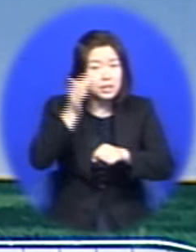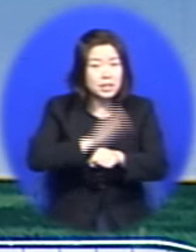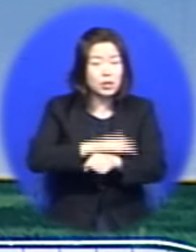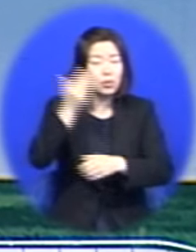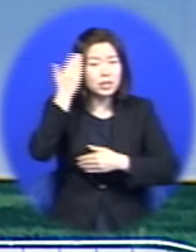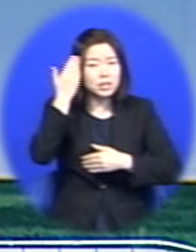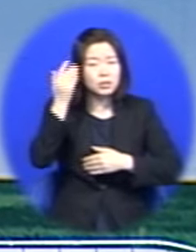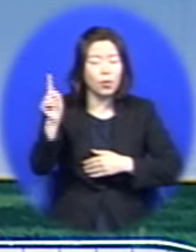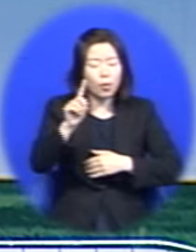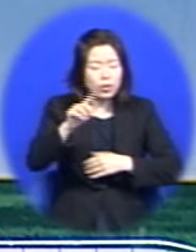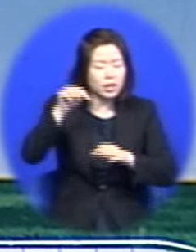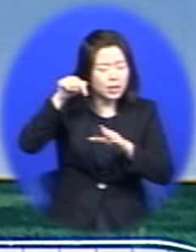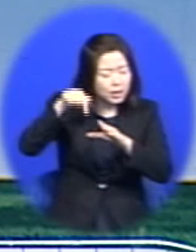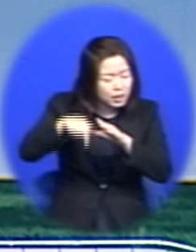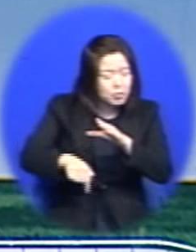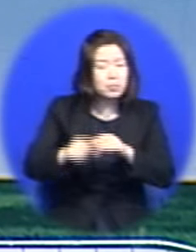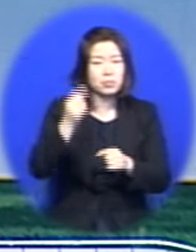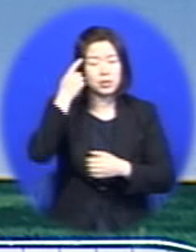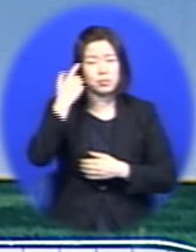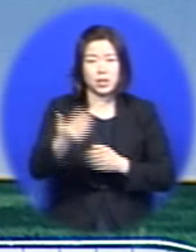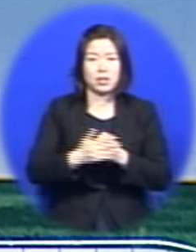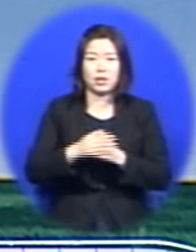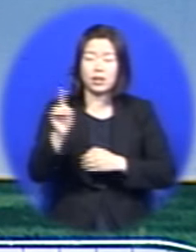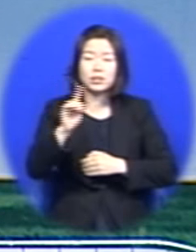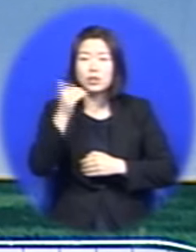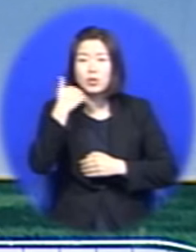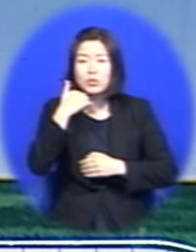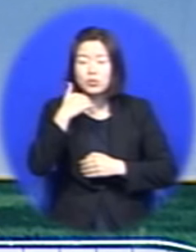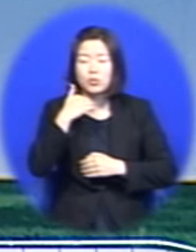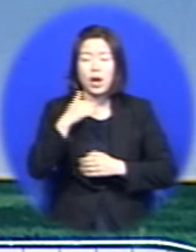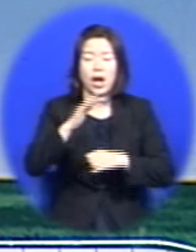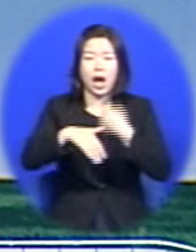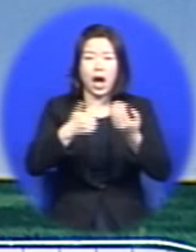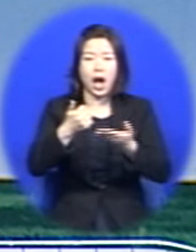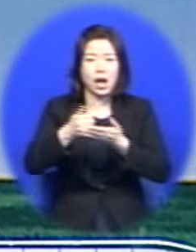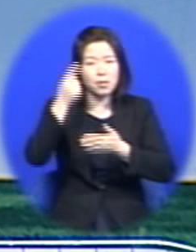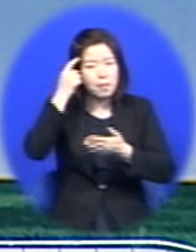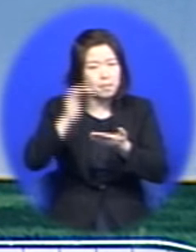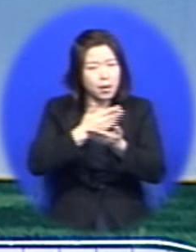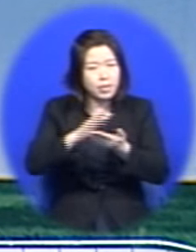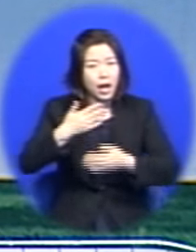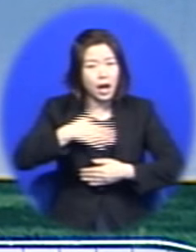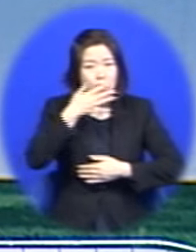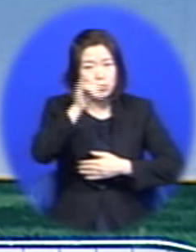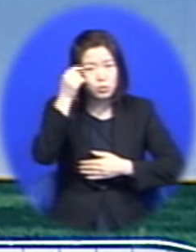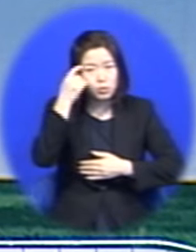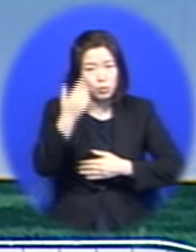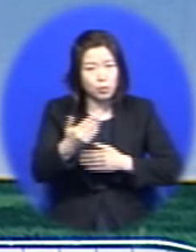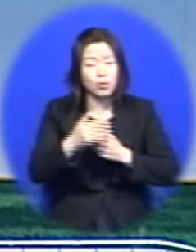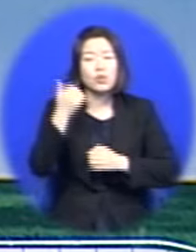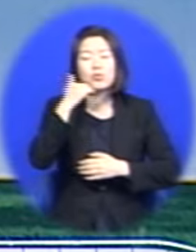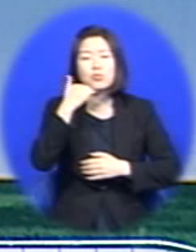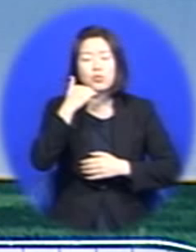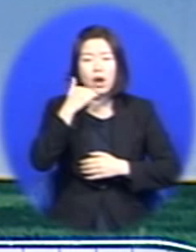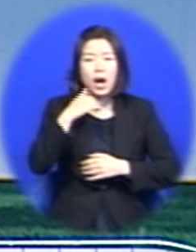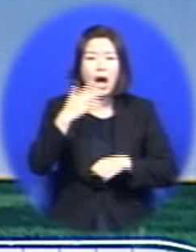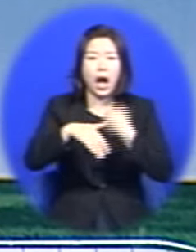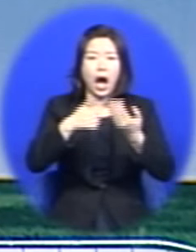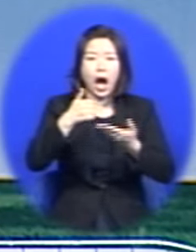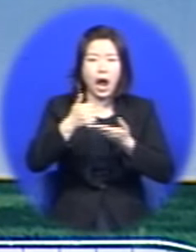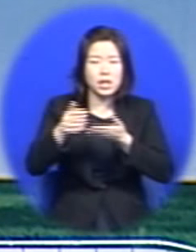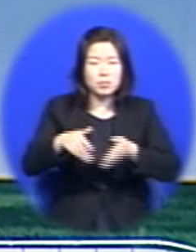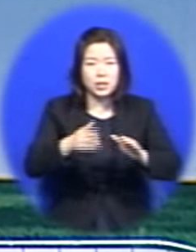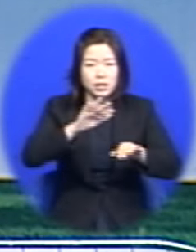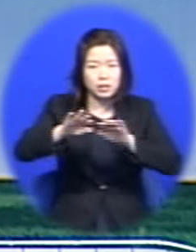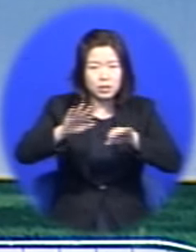그리 깊고 깊으십니까? 그 어느 누가 하나님의 판단을 헤아려 알 수 있으며 그 어느 누가 하나님의 길을 더듬어